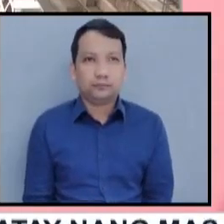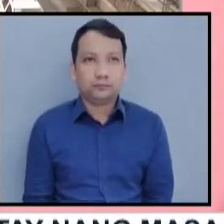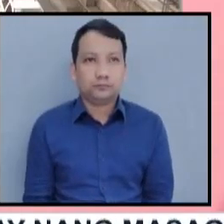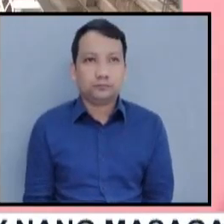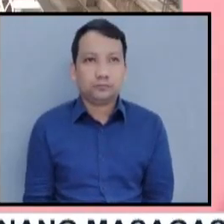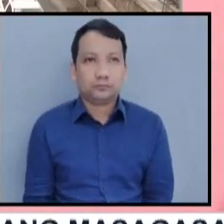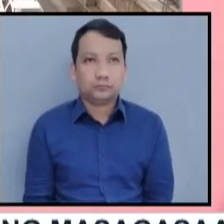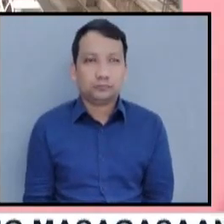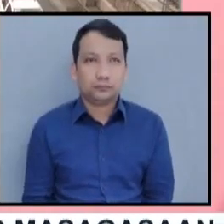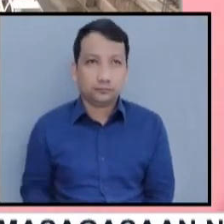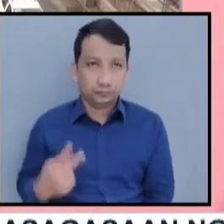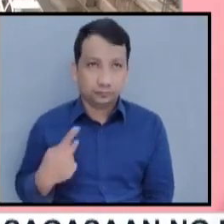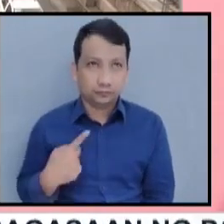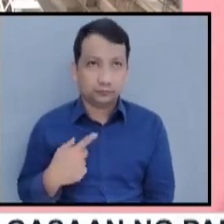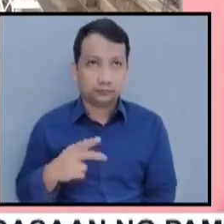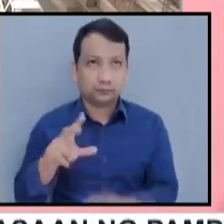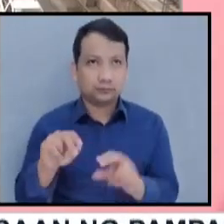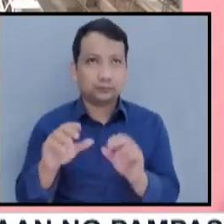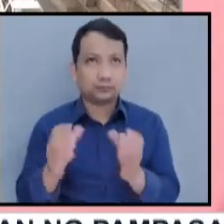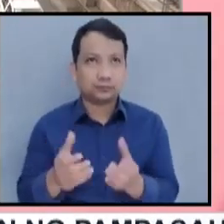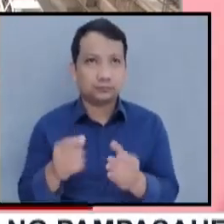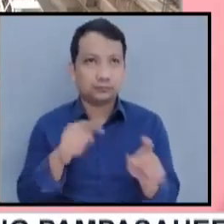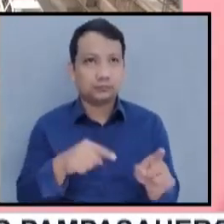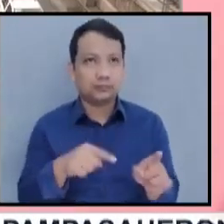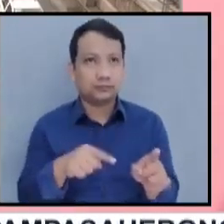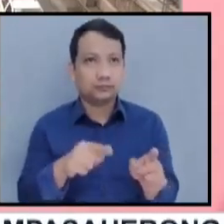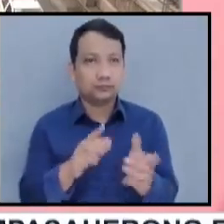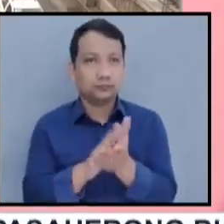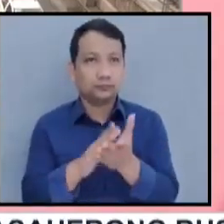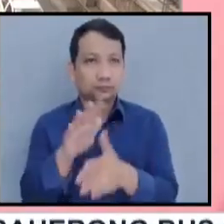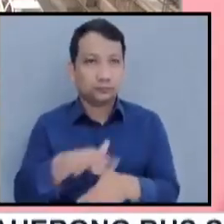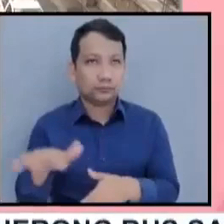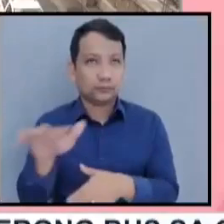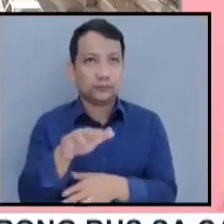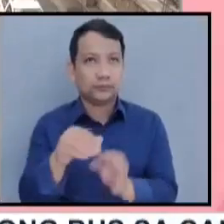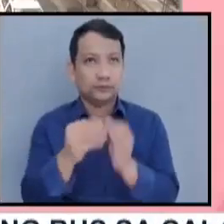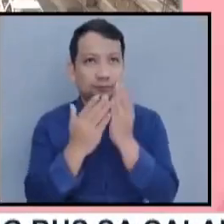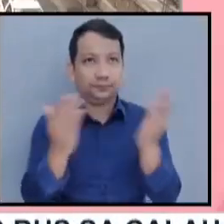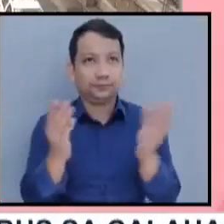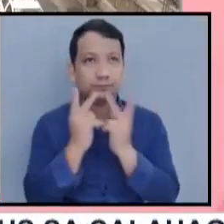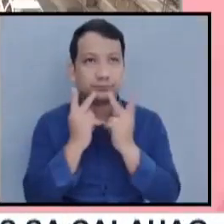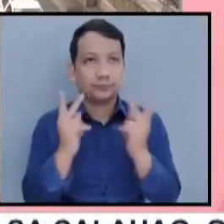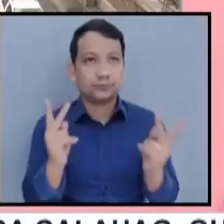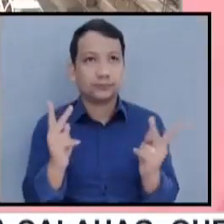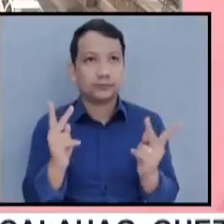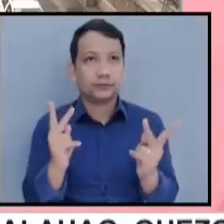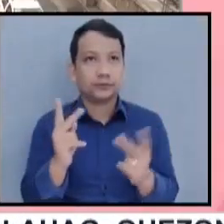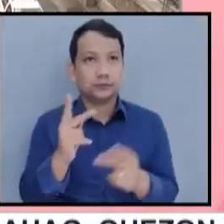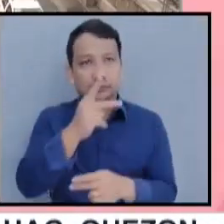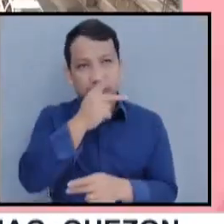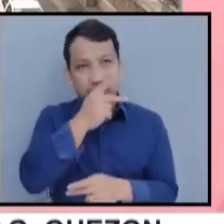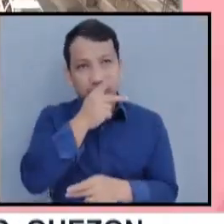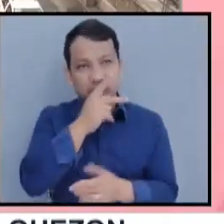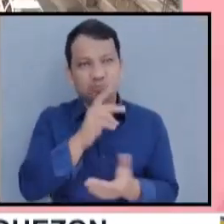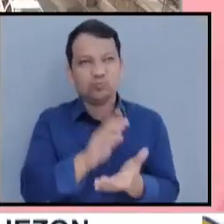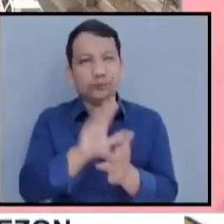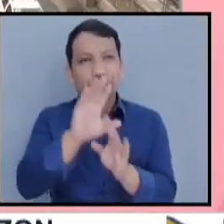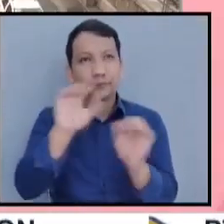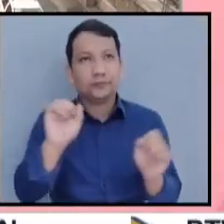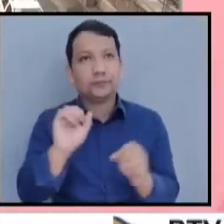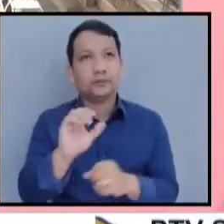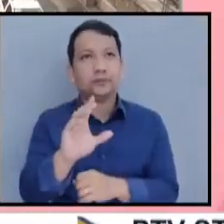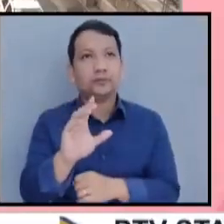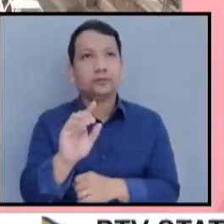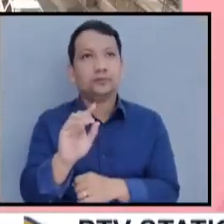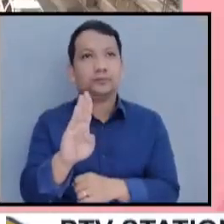Nananatiling suspendido ang klase ng mga mag-aaral sa lahat ng antas ng pampubliko at pribadong eskwelahan sa bayan ng Bugey,